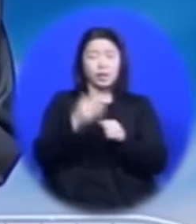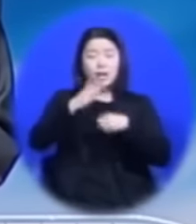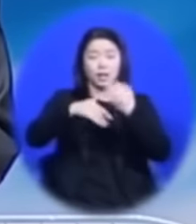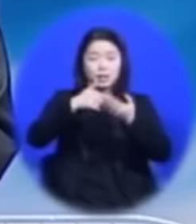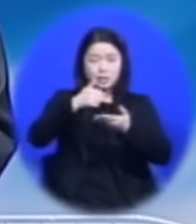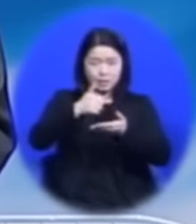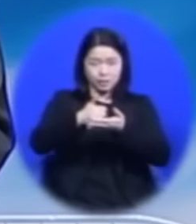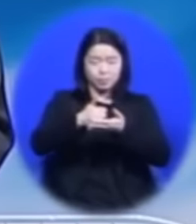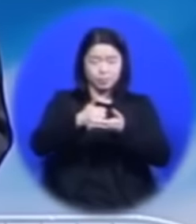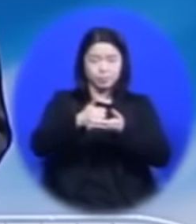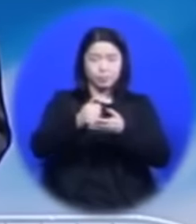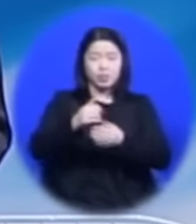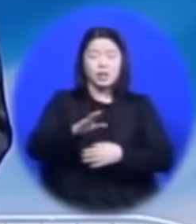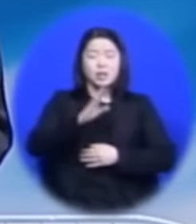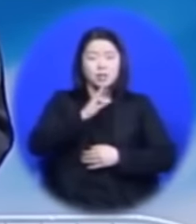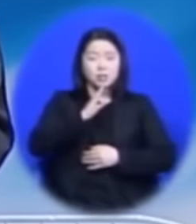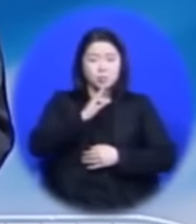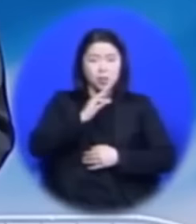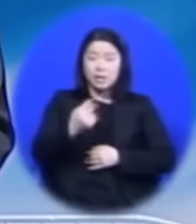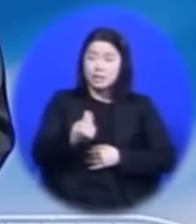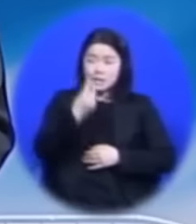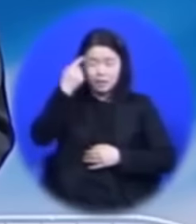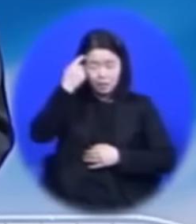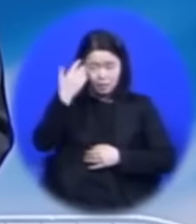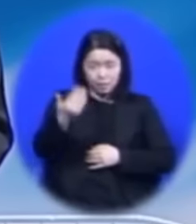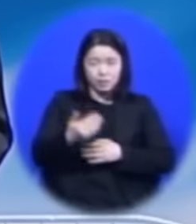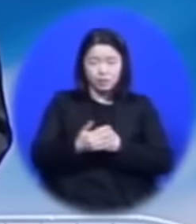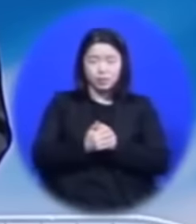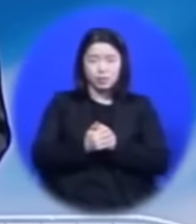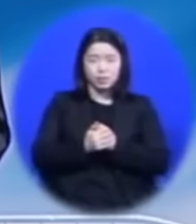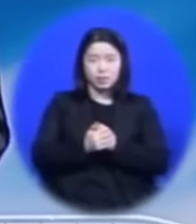하나님, 정말 살아계세요?